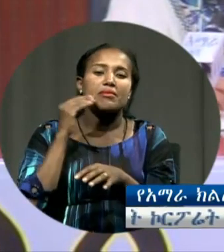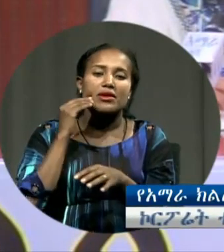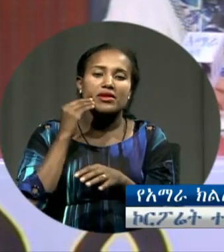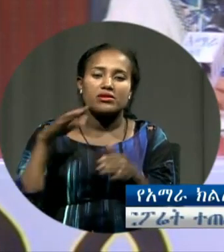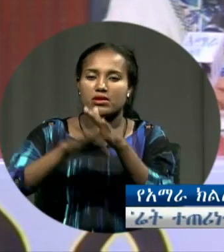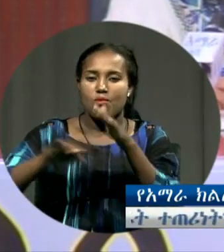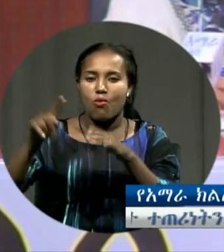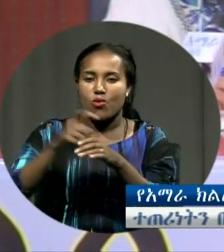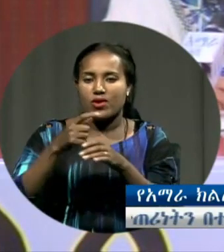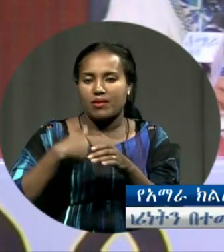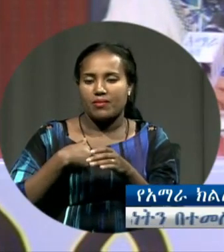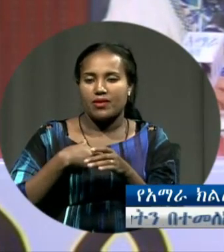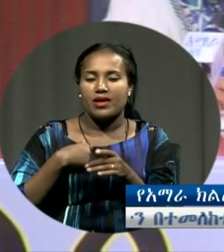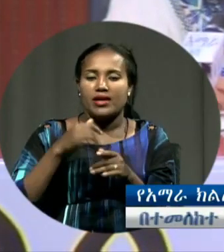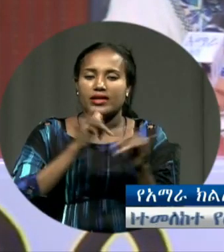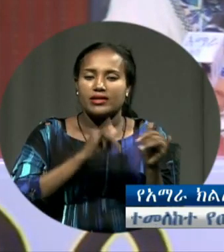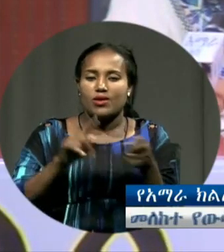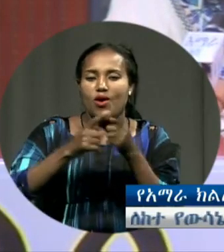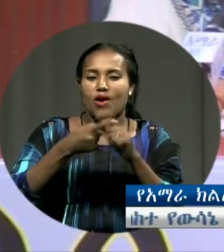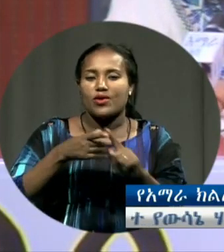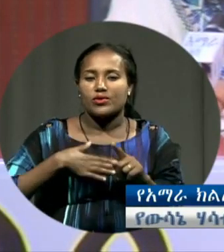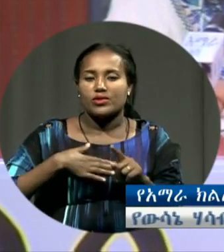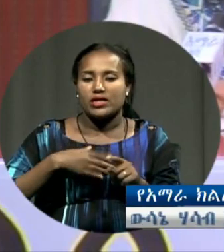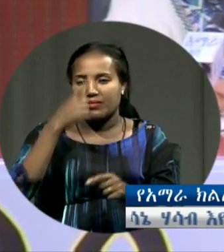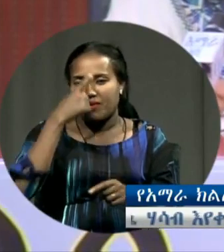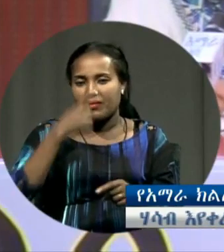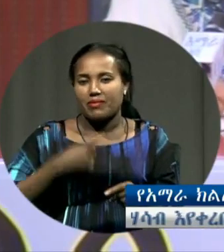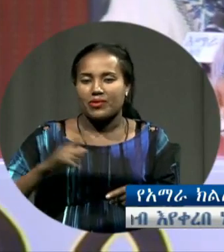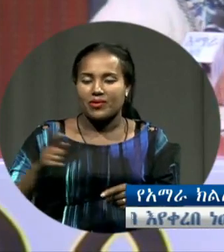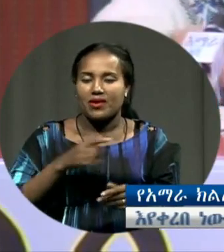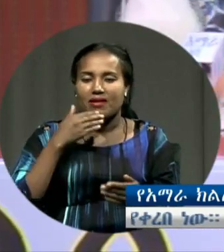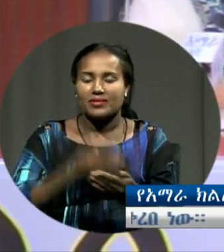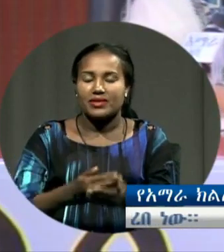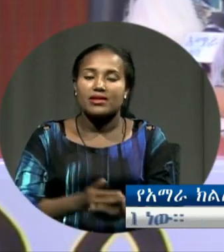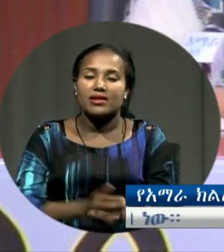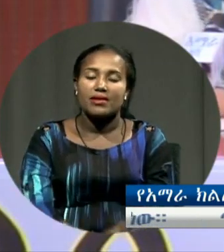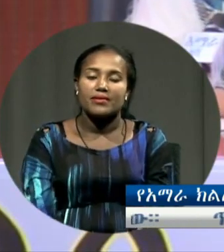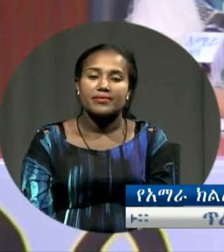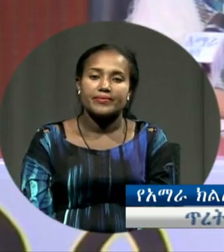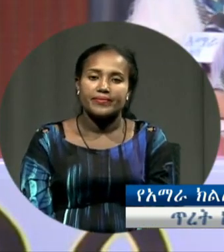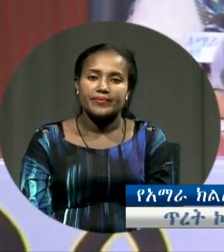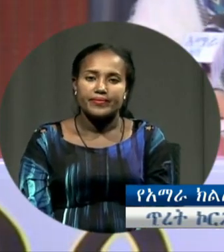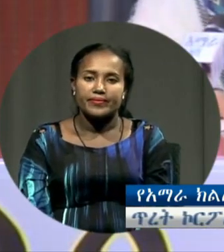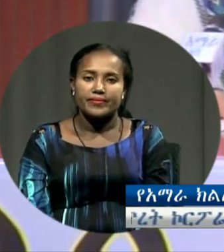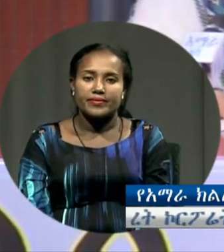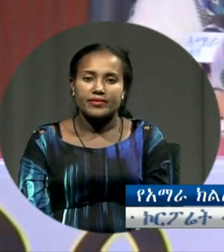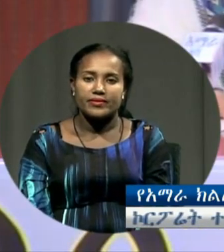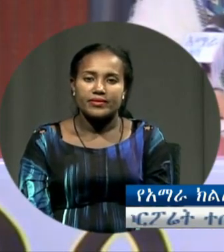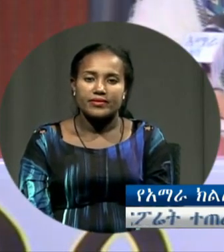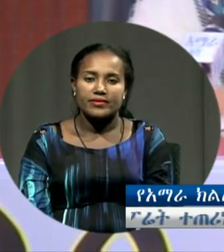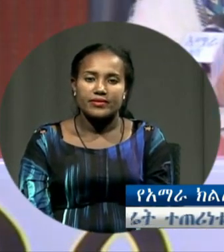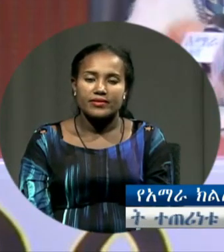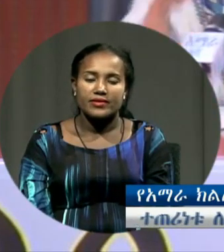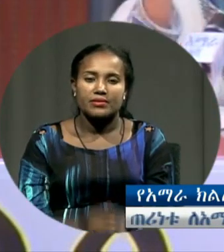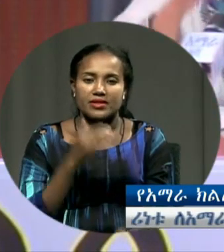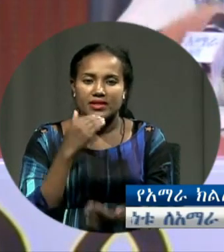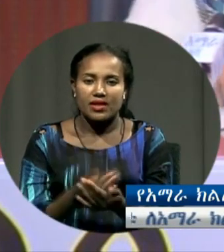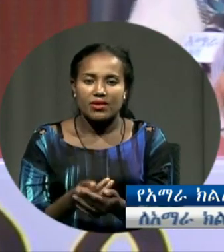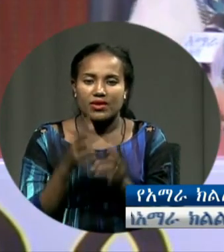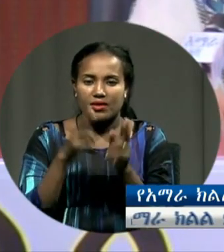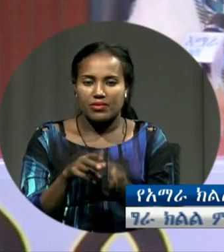እኔም እንደ ጓደኞቼ ማምንበት ይሆናል ማለት ነው። አመሰግናለሁ። አመሰግናለሁ ተከበሩ አቶ